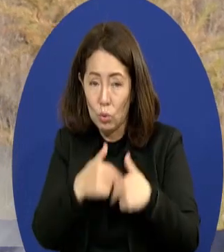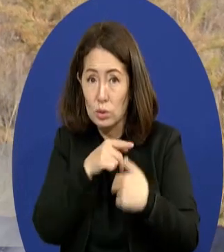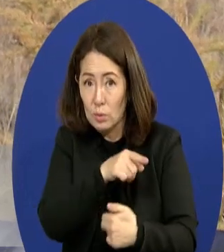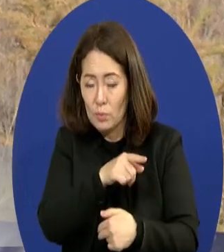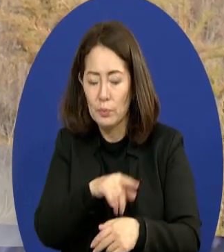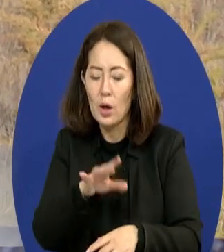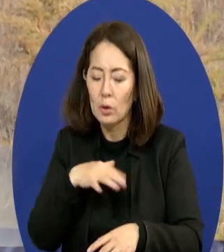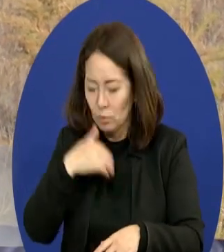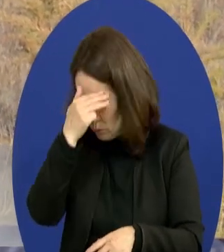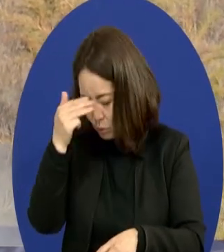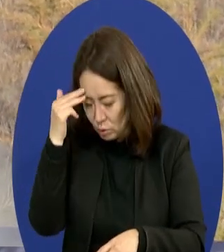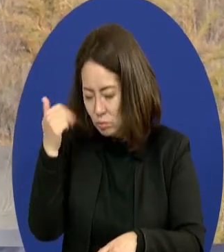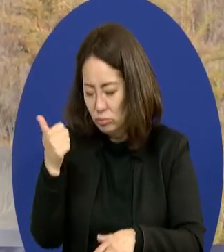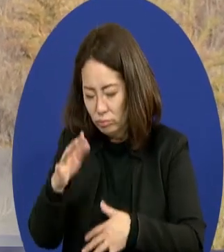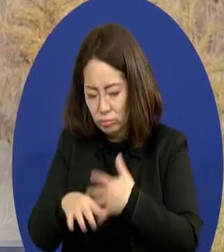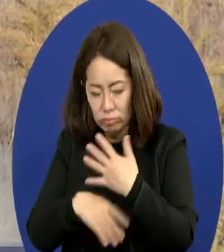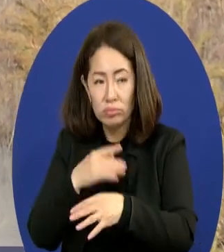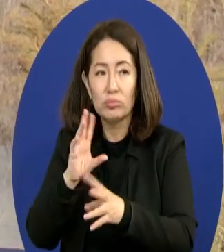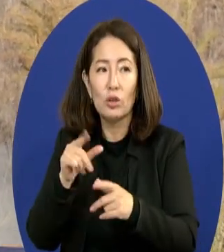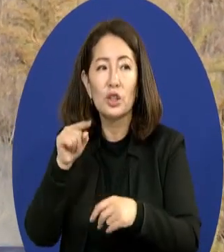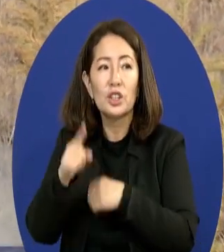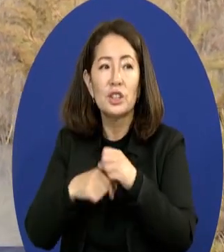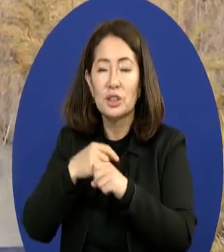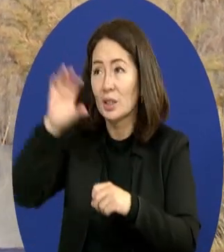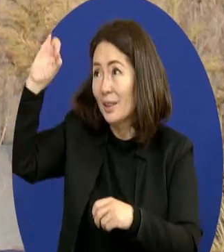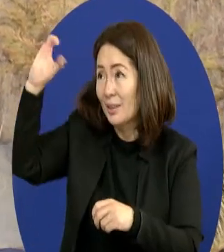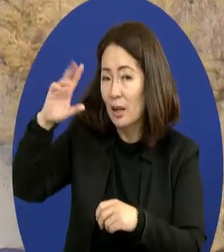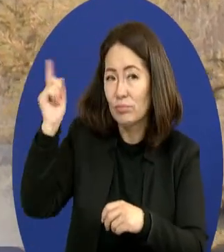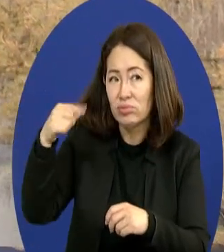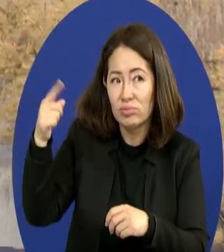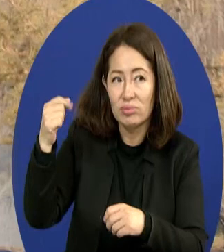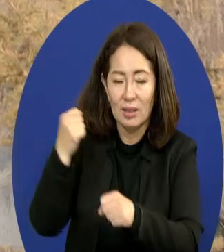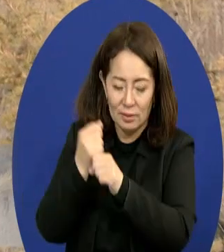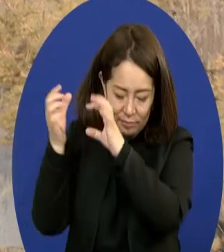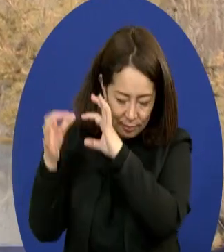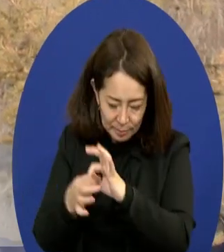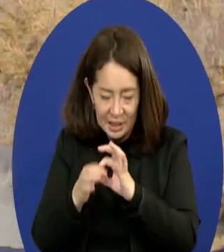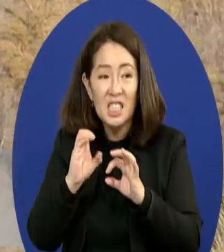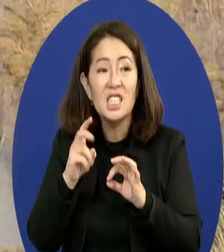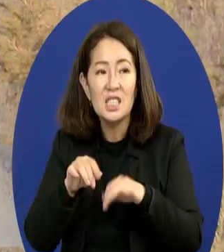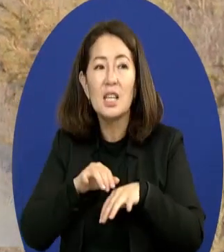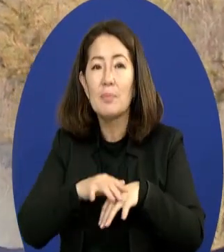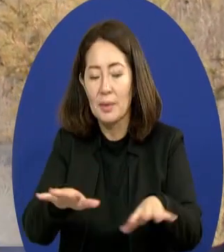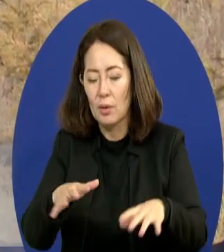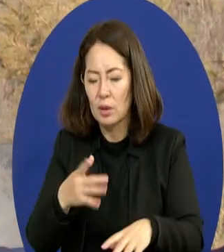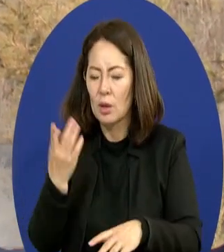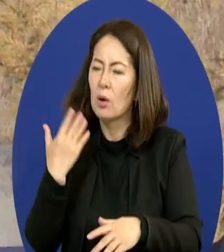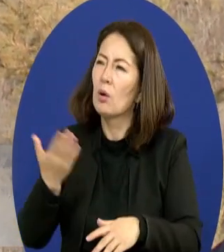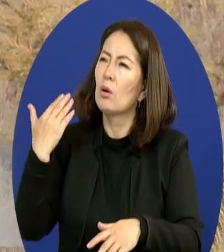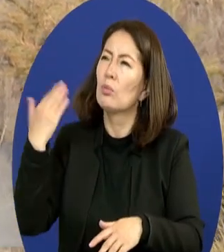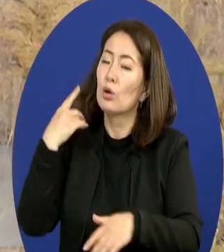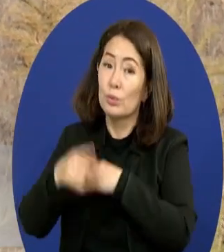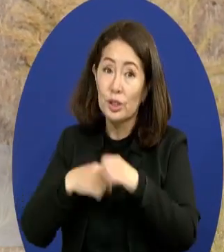бүр туслагжаад одоо босронгуй болоод энэ жил бид нарны эрч хүчээр ажилдаг систем тавиад одоо бид нэр урдны жилүүдэд бол